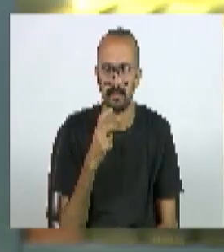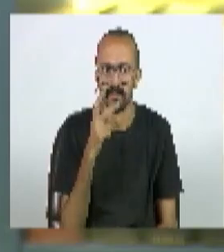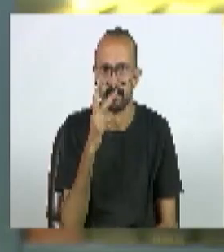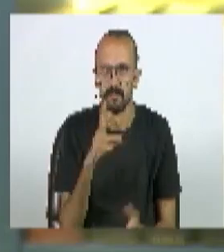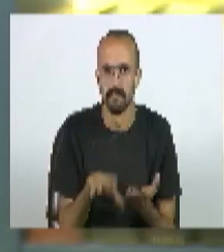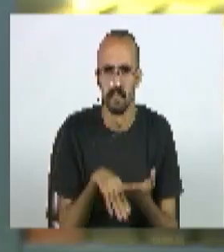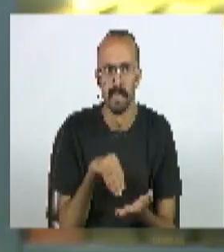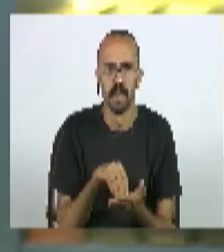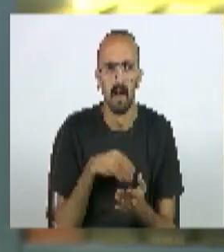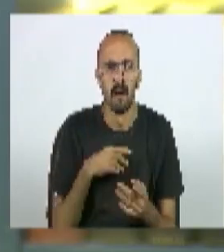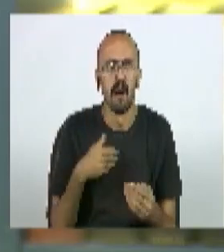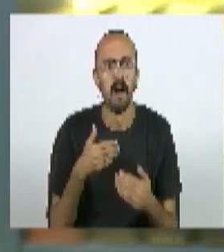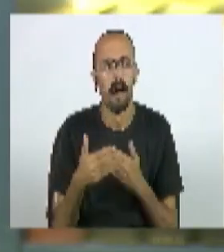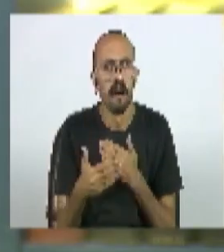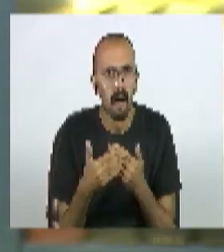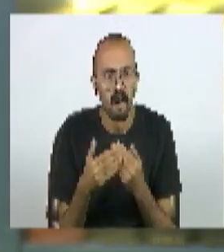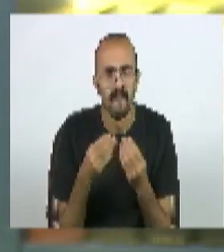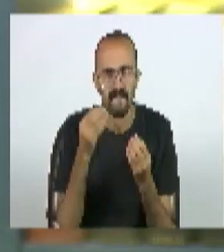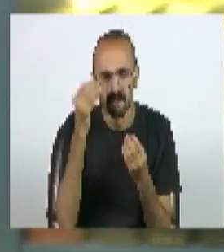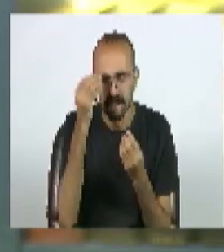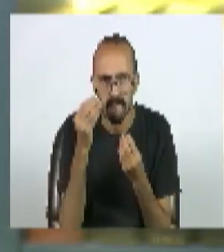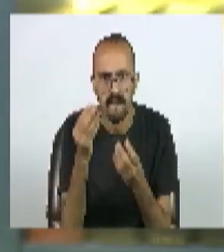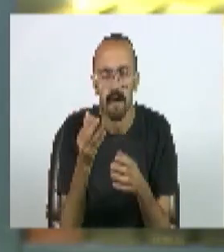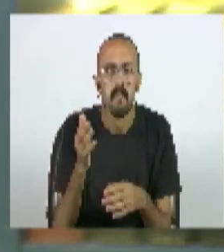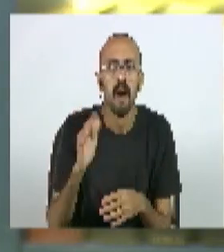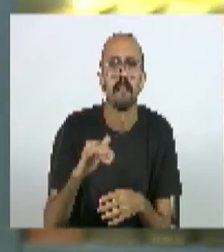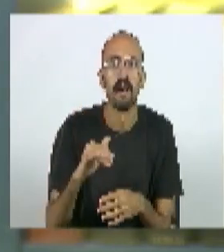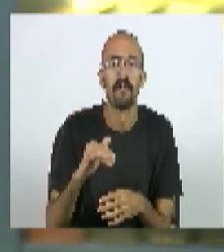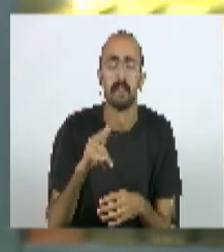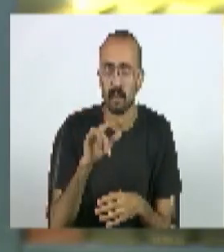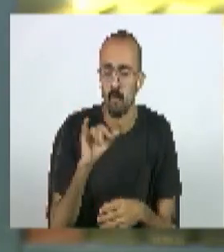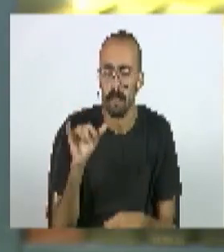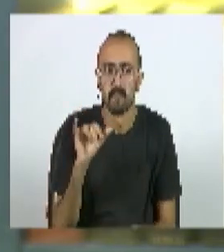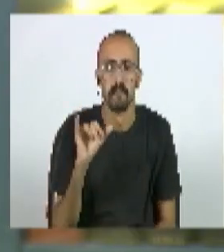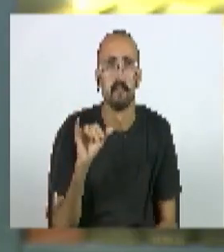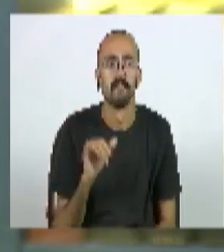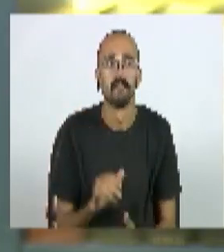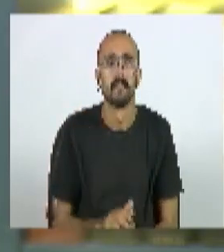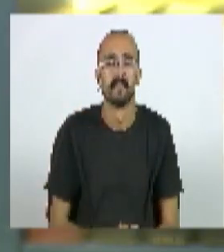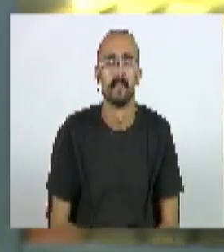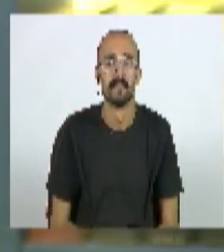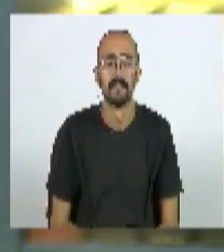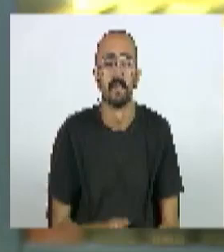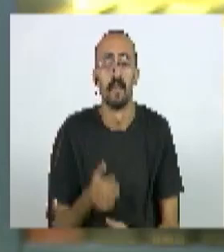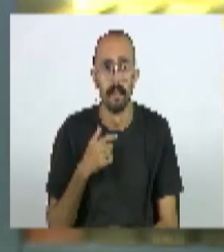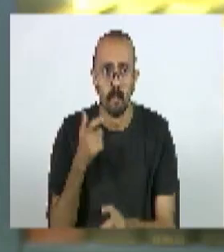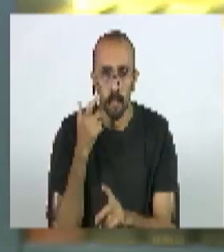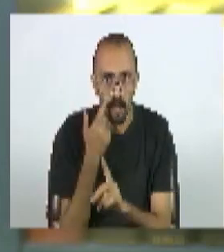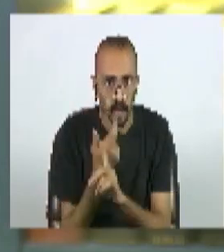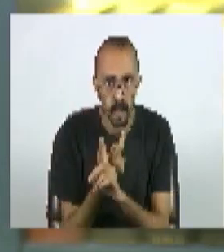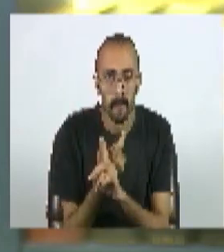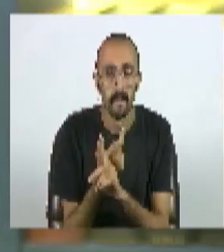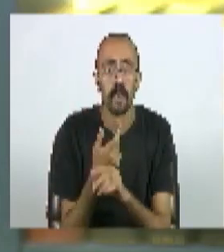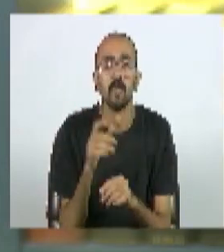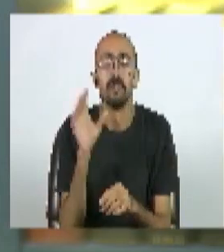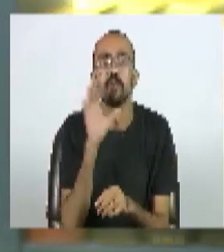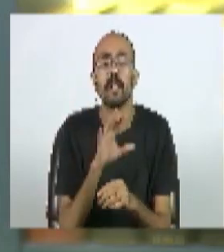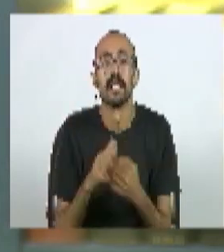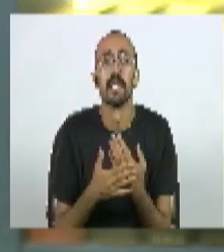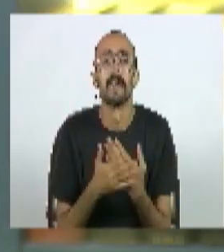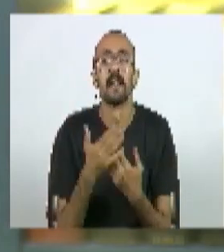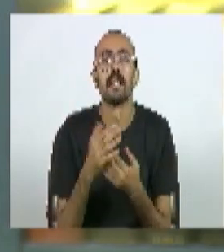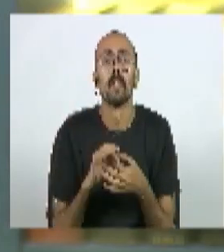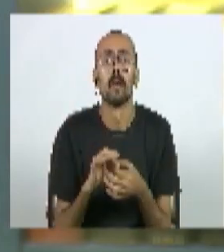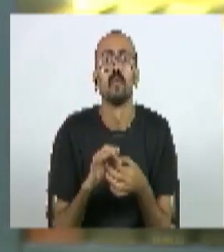بدأوا ان هم يقربوا من بعض ويعرفوا بعض اكتر، ودي تجربة مهمة. الاهتمام باشكال جديدة من